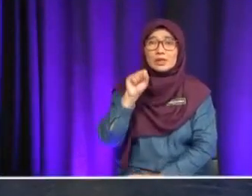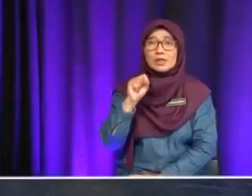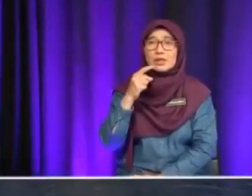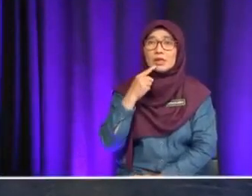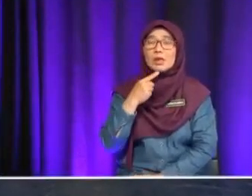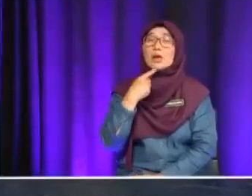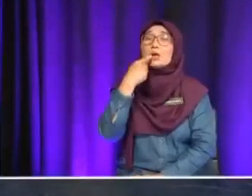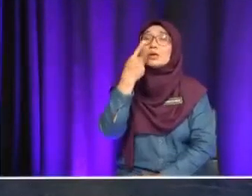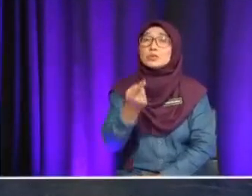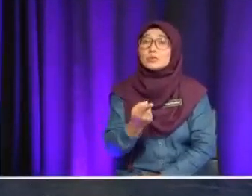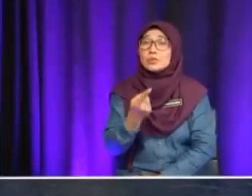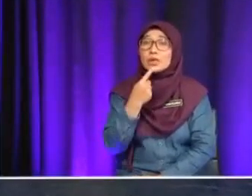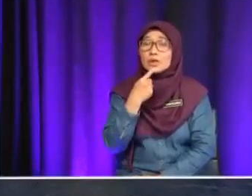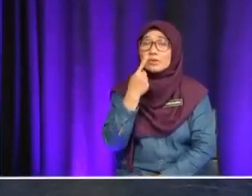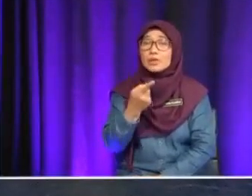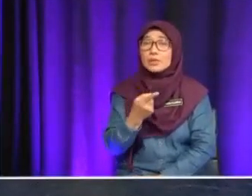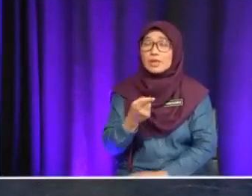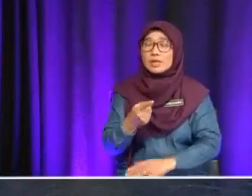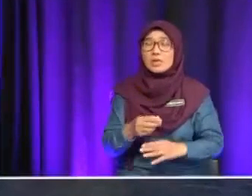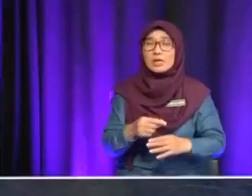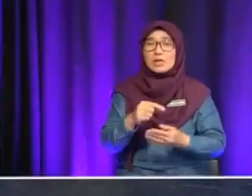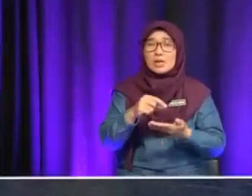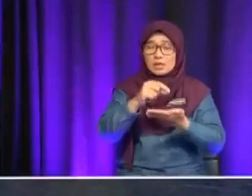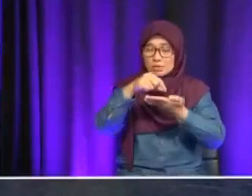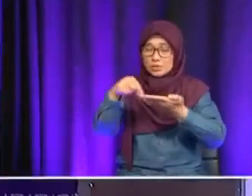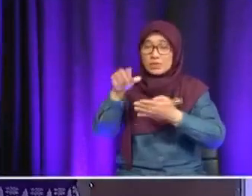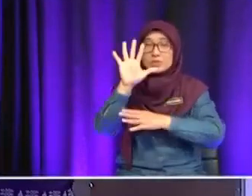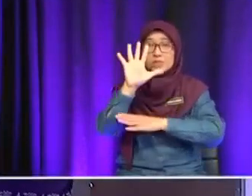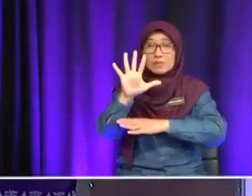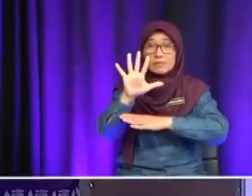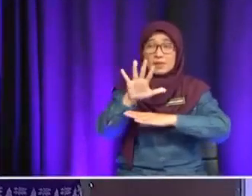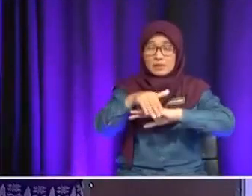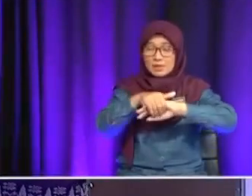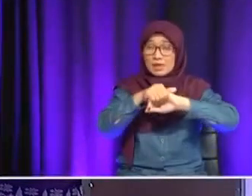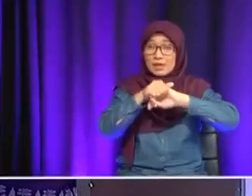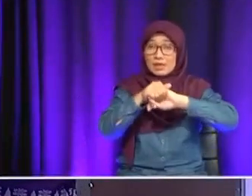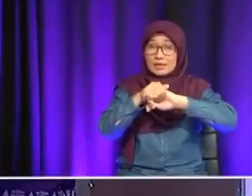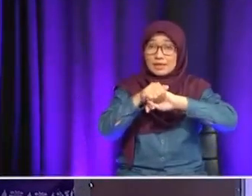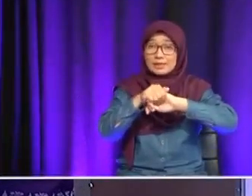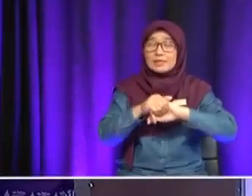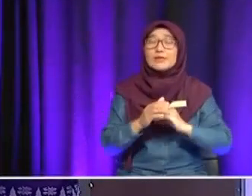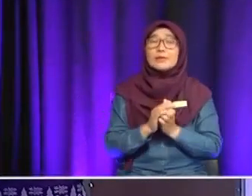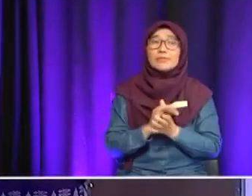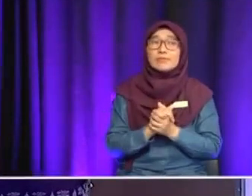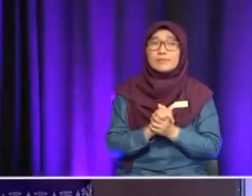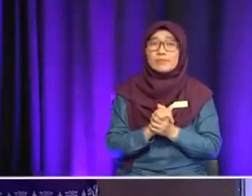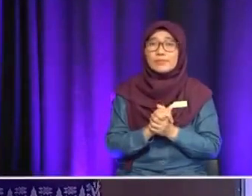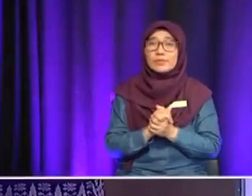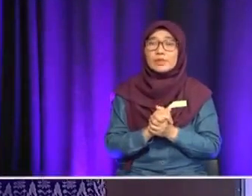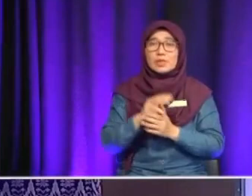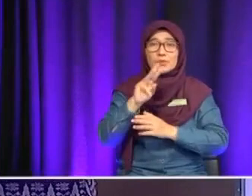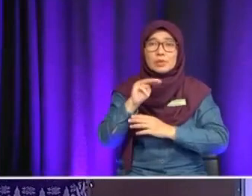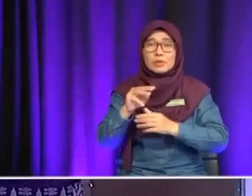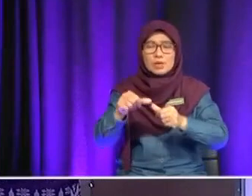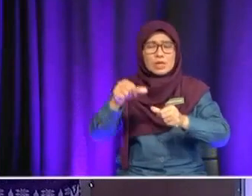tentang kita letak lima akad lah. Ya betul. Ah, maksudnya okay, dia boleh orang kata mengimbas semula